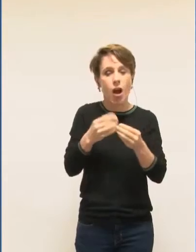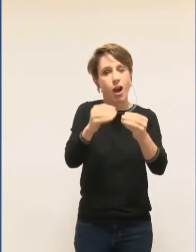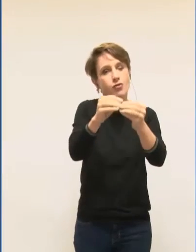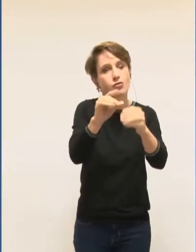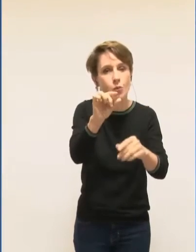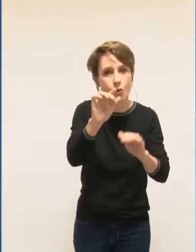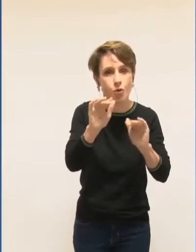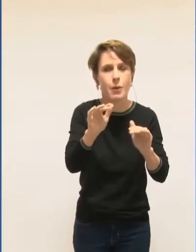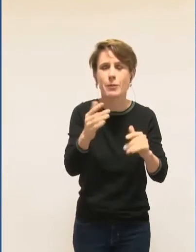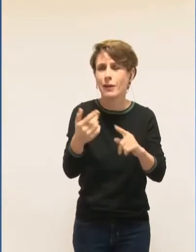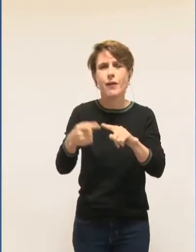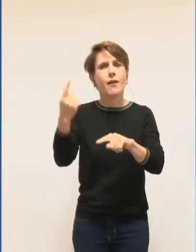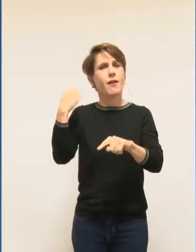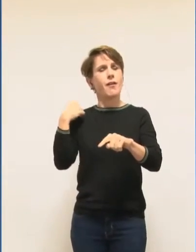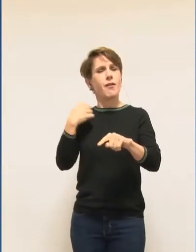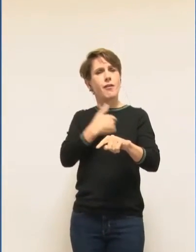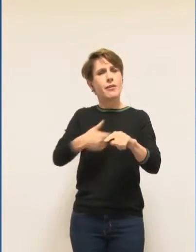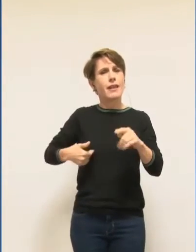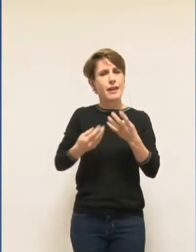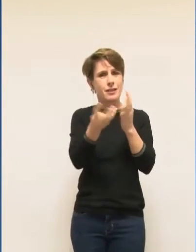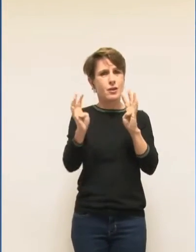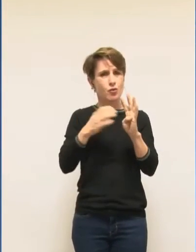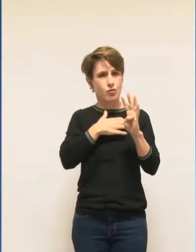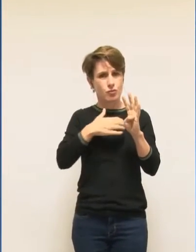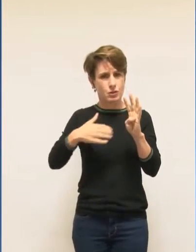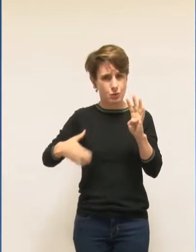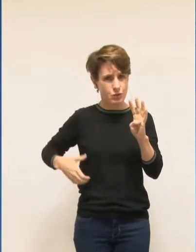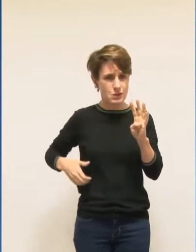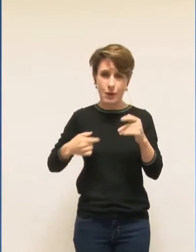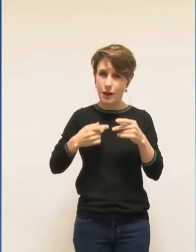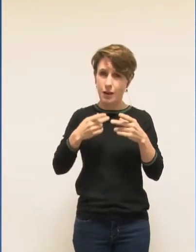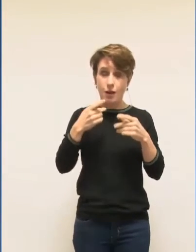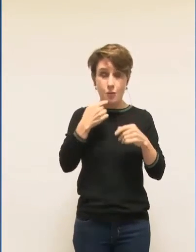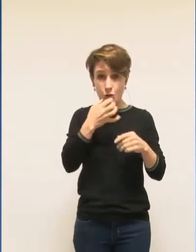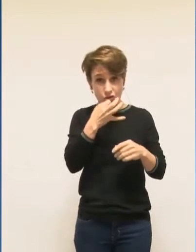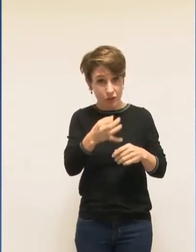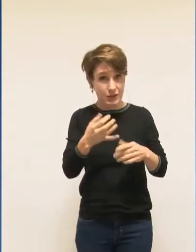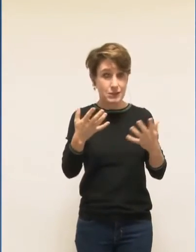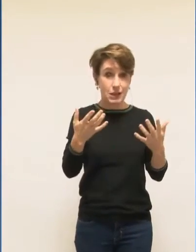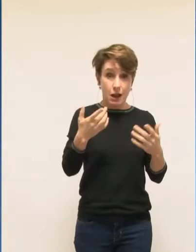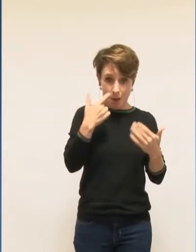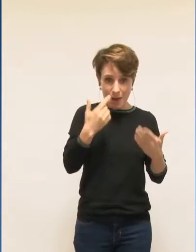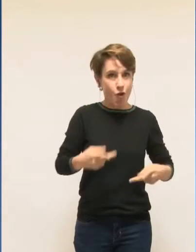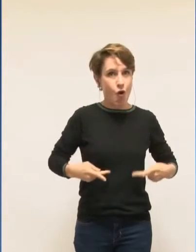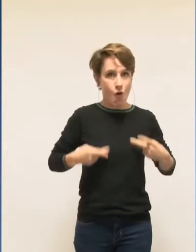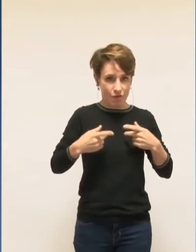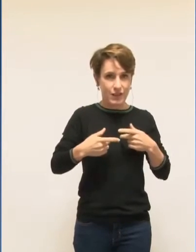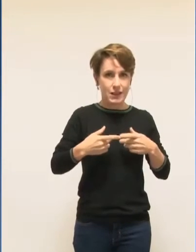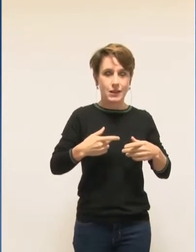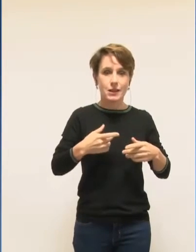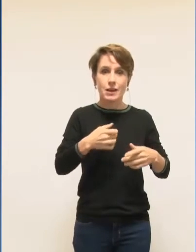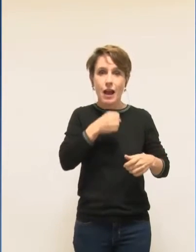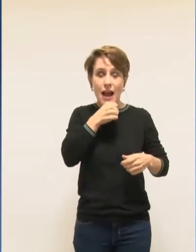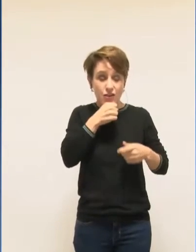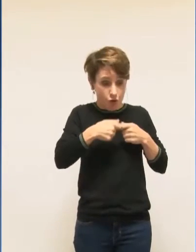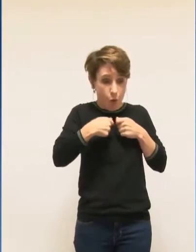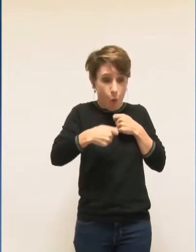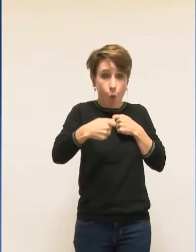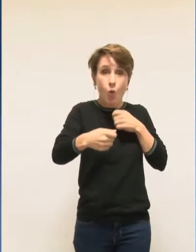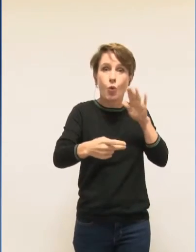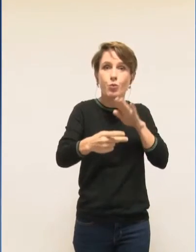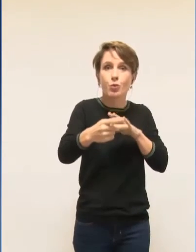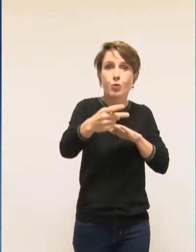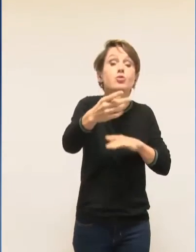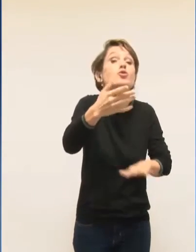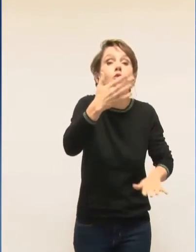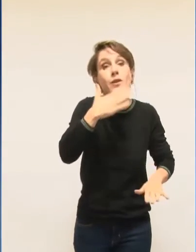au dernier conseil face à l'enjeu démographique que l'espérance de vie qui se rallonge d'année en année, et on peut que s'en